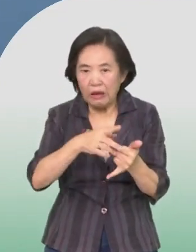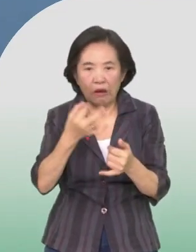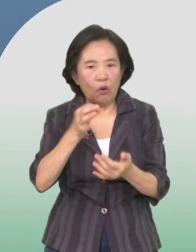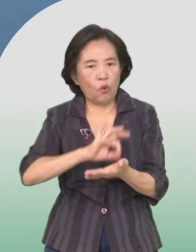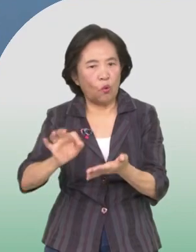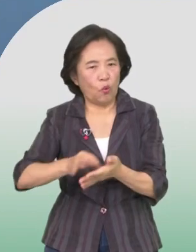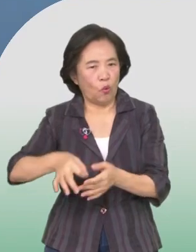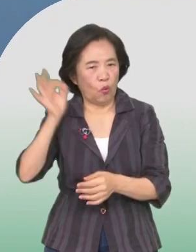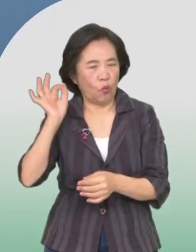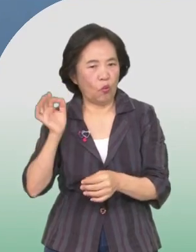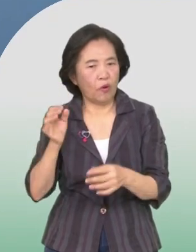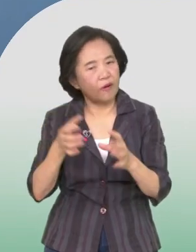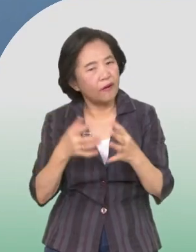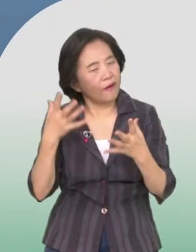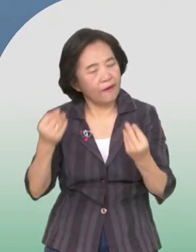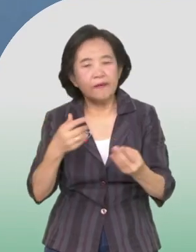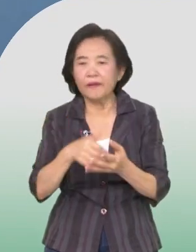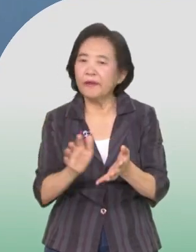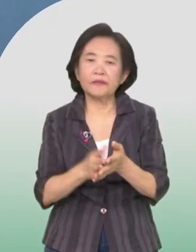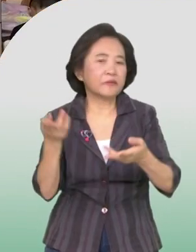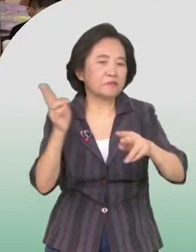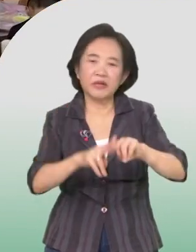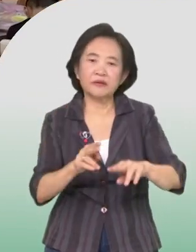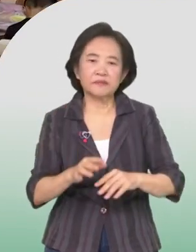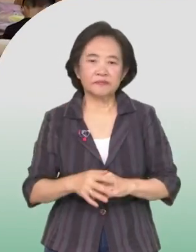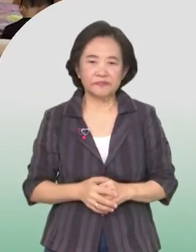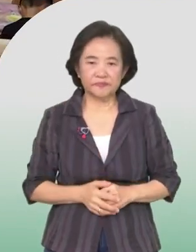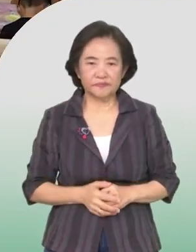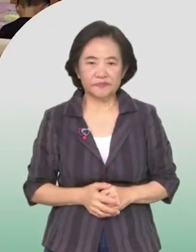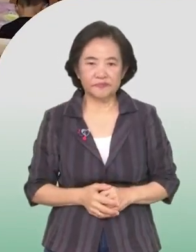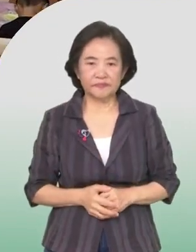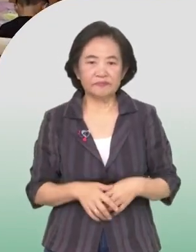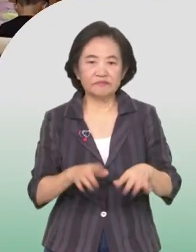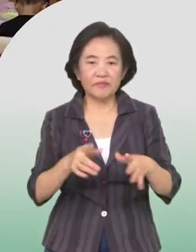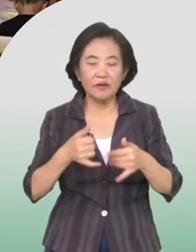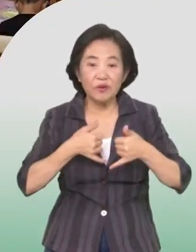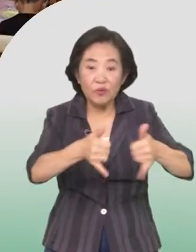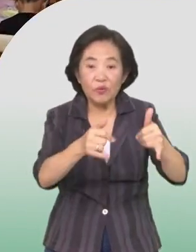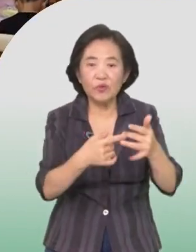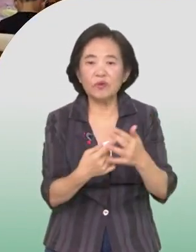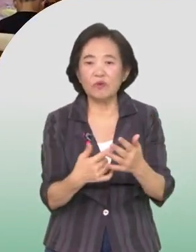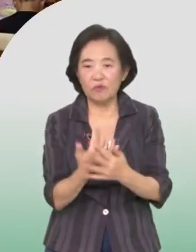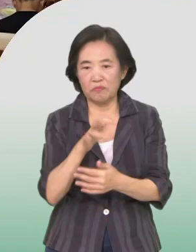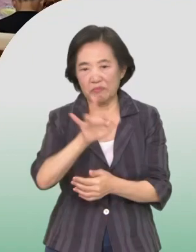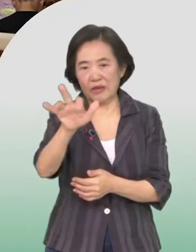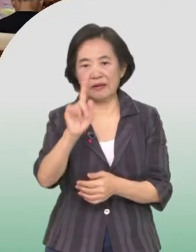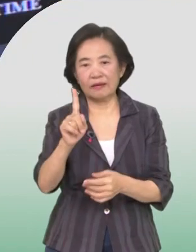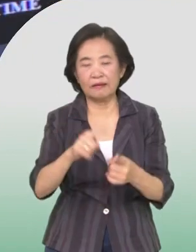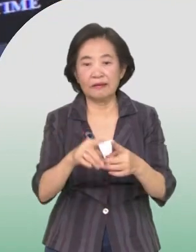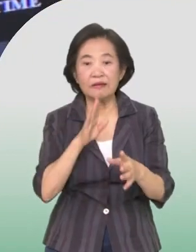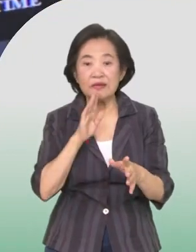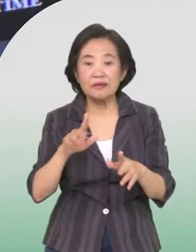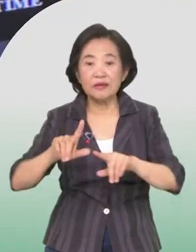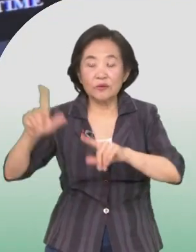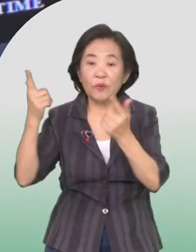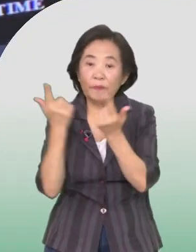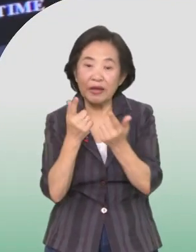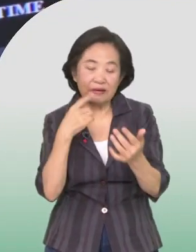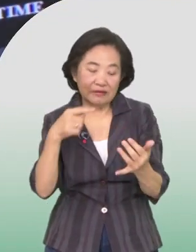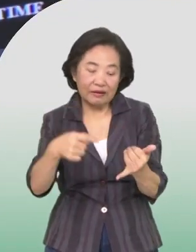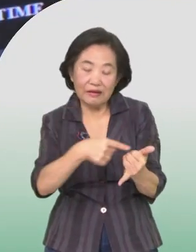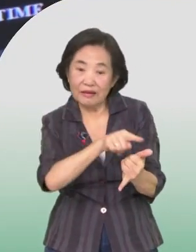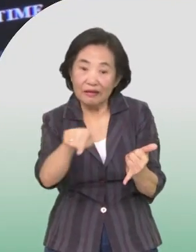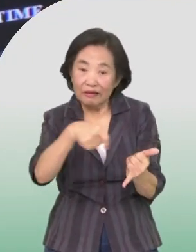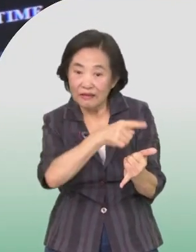所以取消的比例在100%。 受到铁公路就抢走了一丝比洋机，也比北东的比洋机抢有